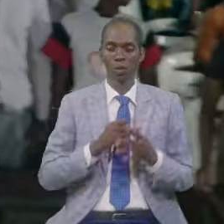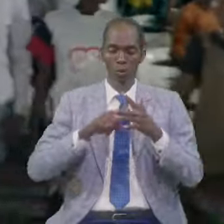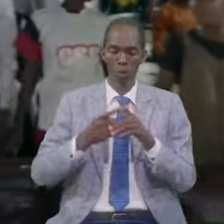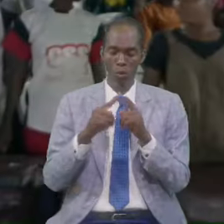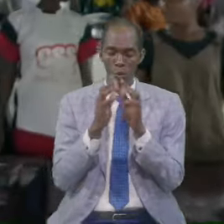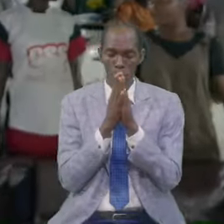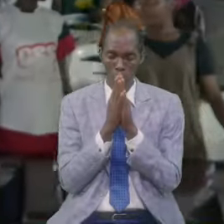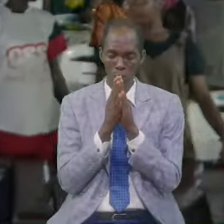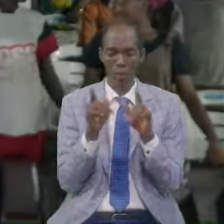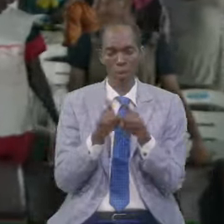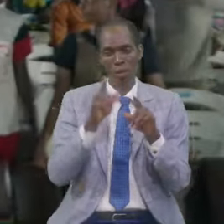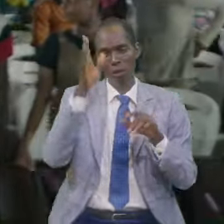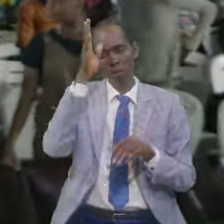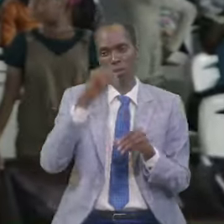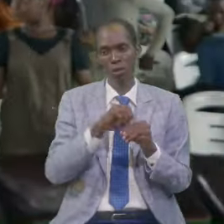up.